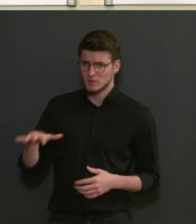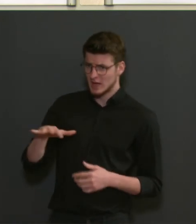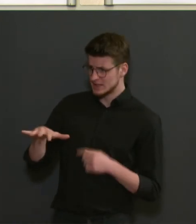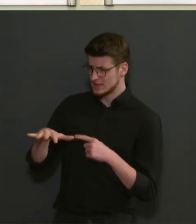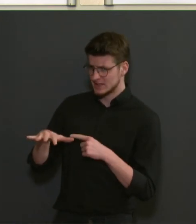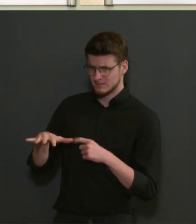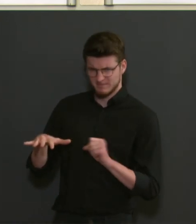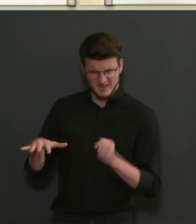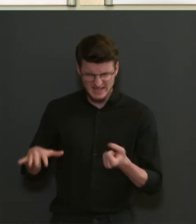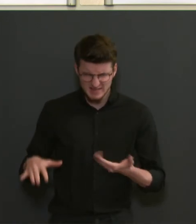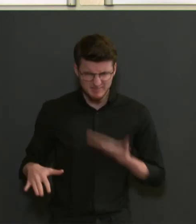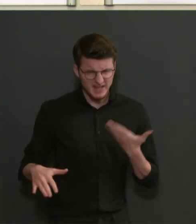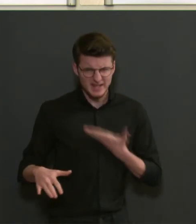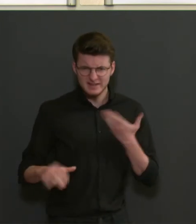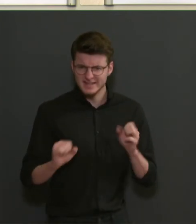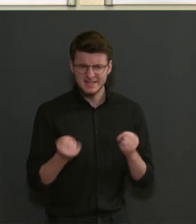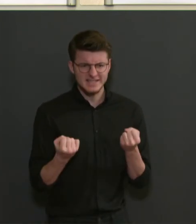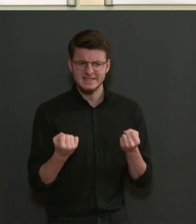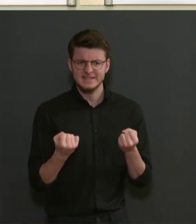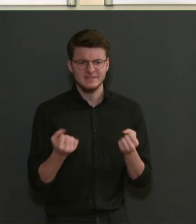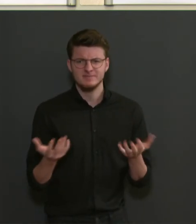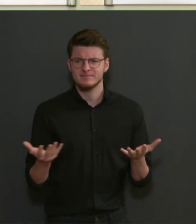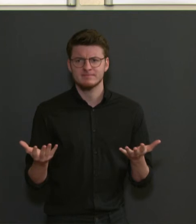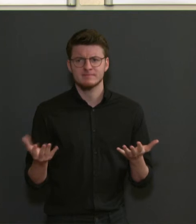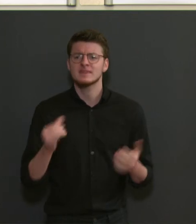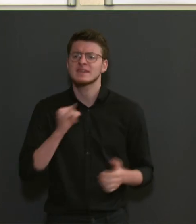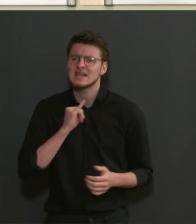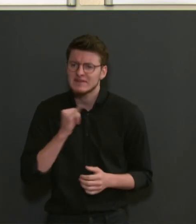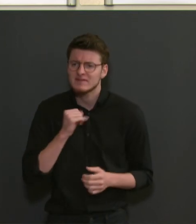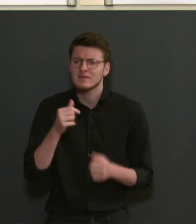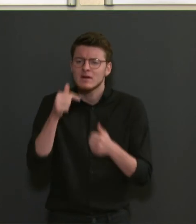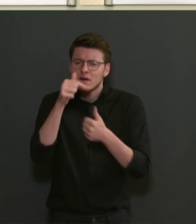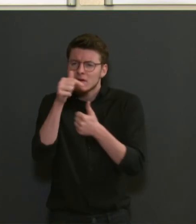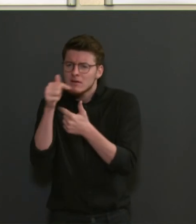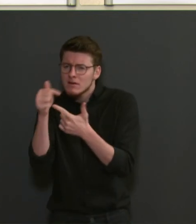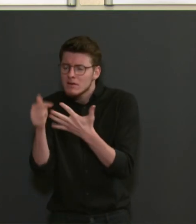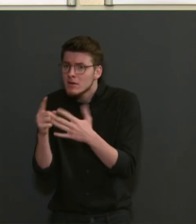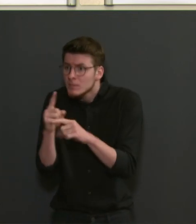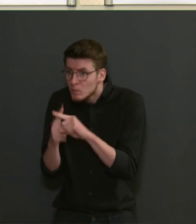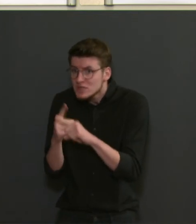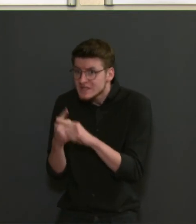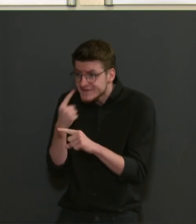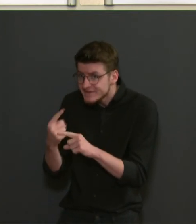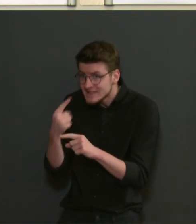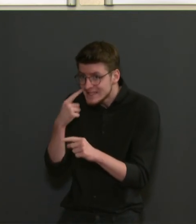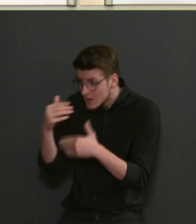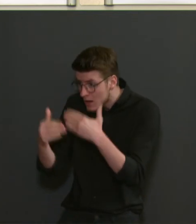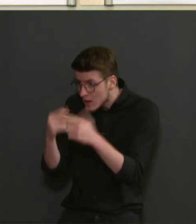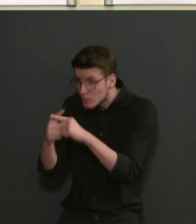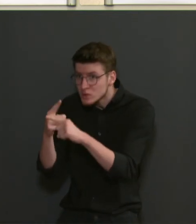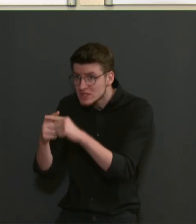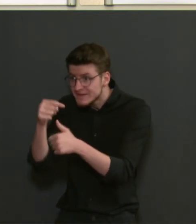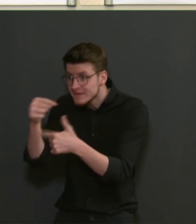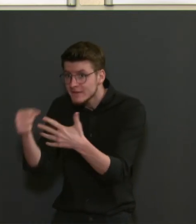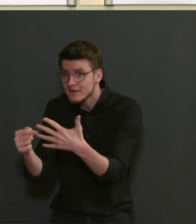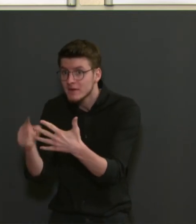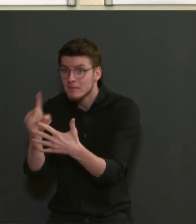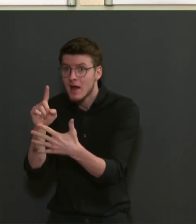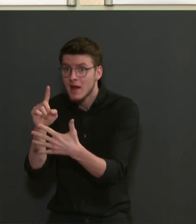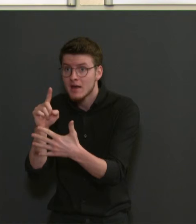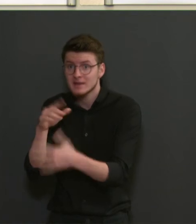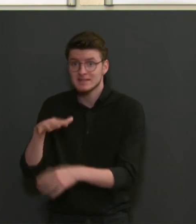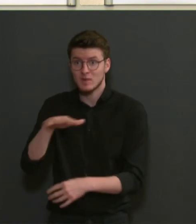Want ondanks het feit dat er een aantal voorzichtig positieve elementen zijn waar te nemen in de verschillende curves, blijft de situatie in